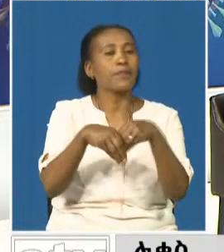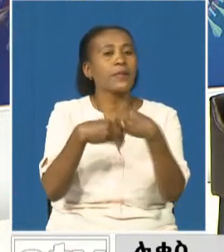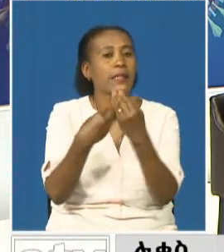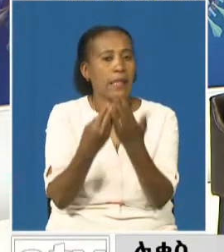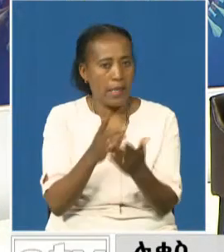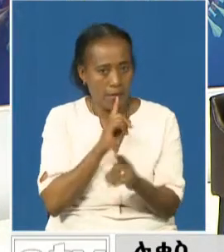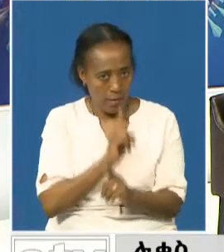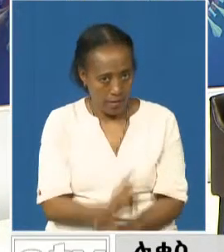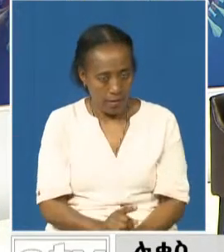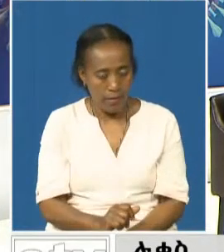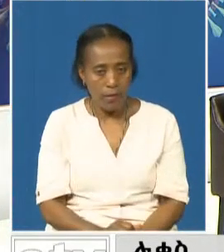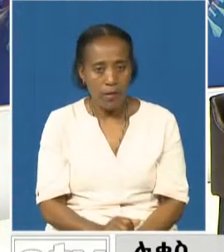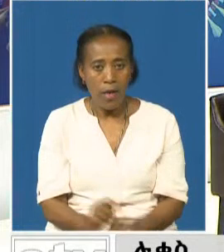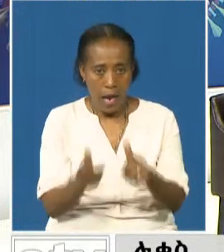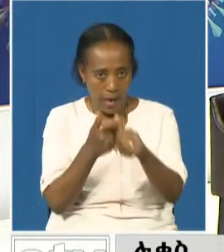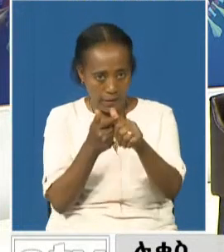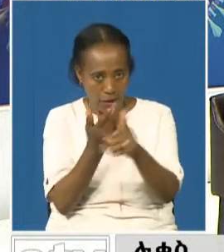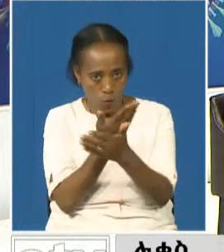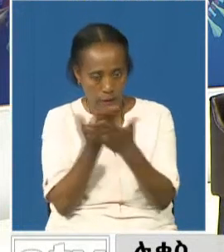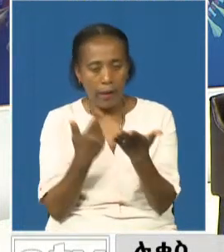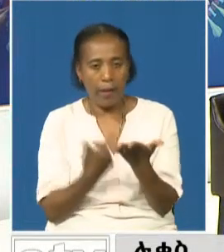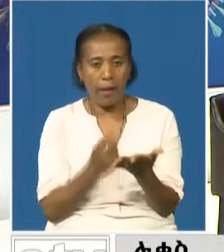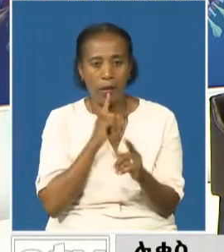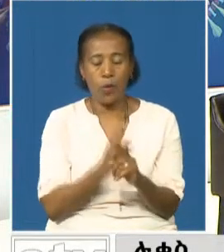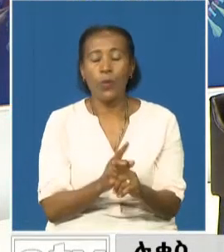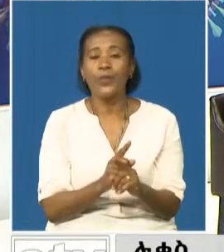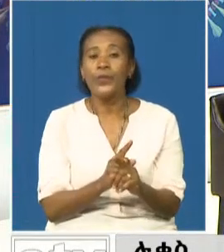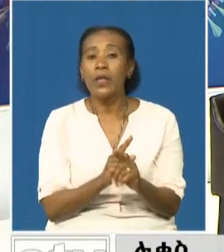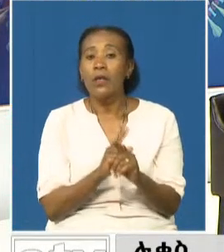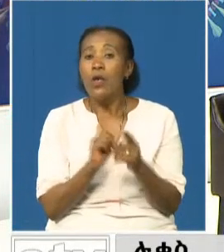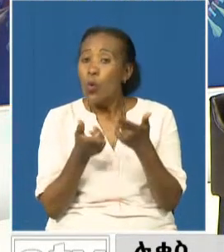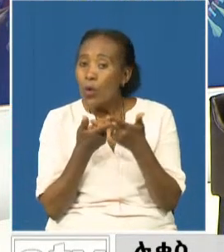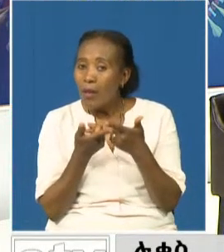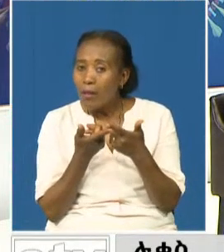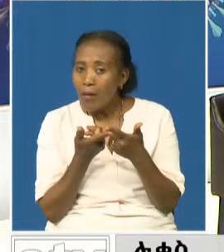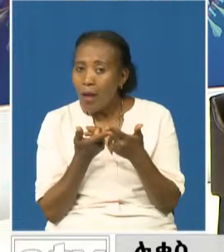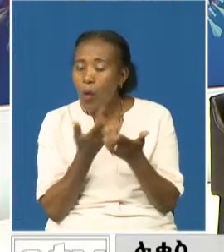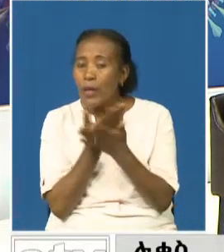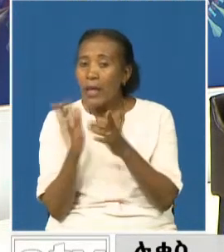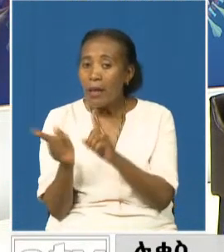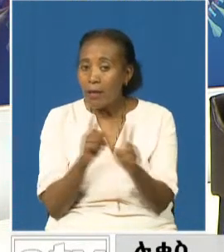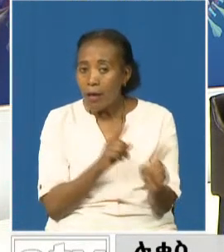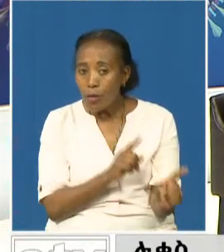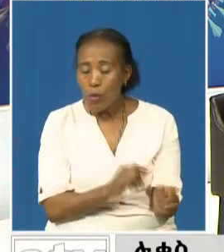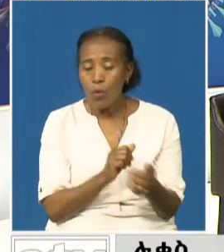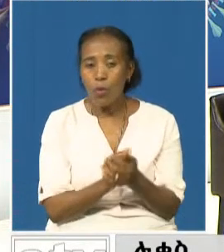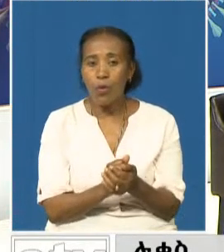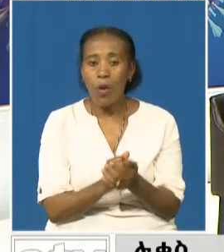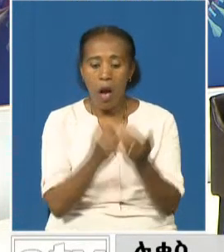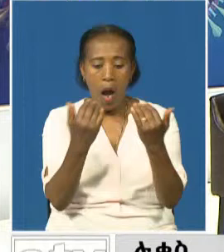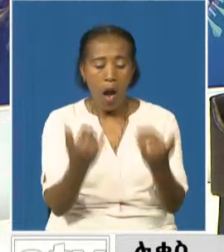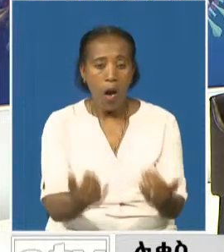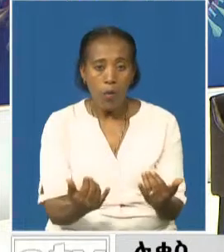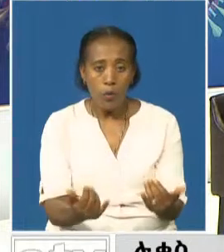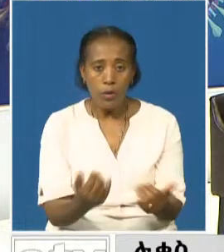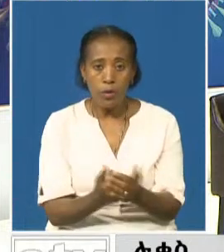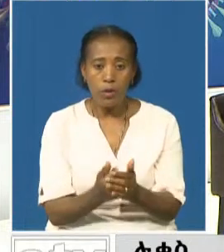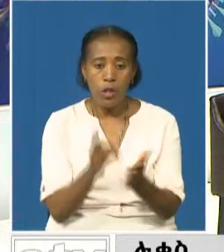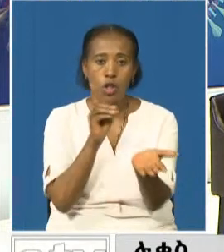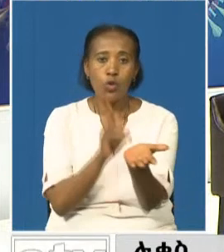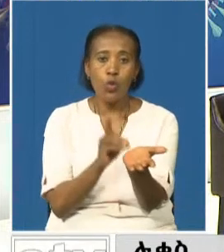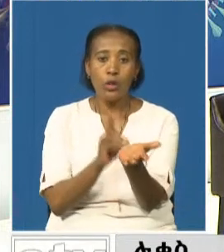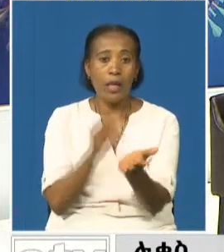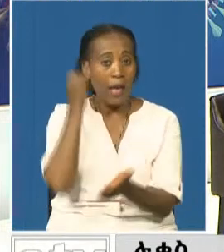ነው። አንደኛው ነገር ይሄ ነው። መልካም። ሁለተኛው ነገር ደግሞ አሁን